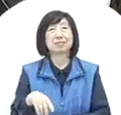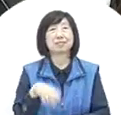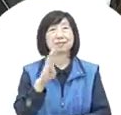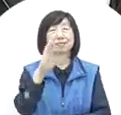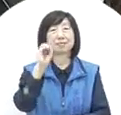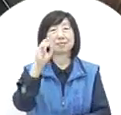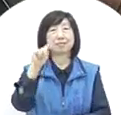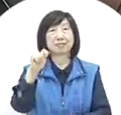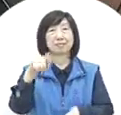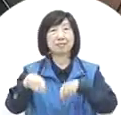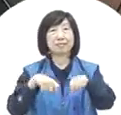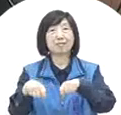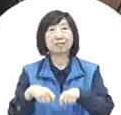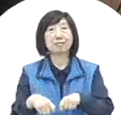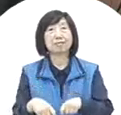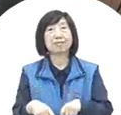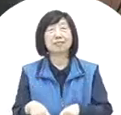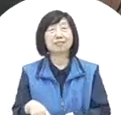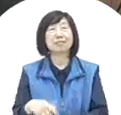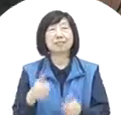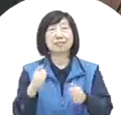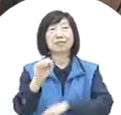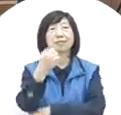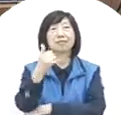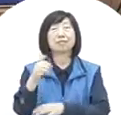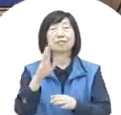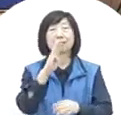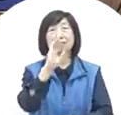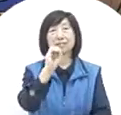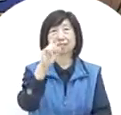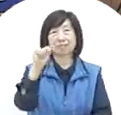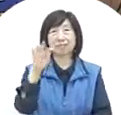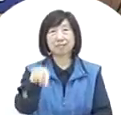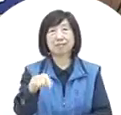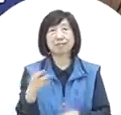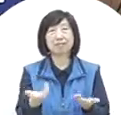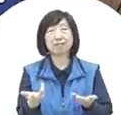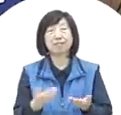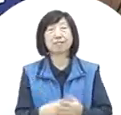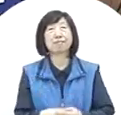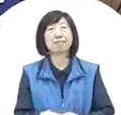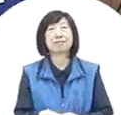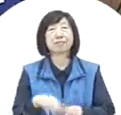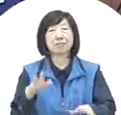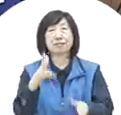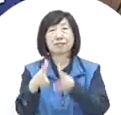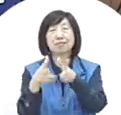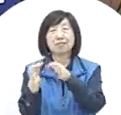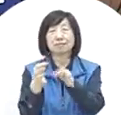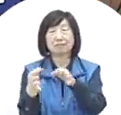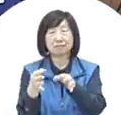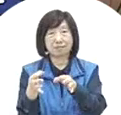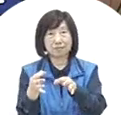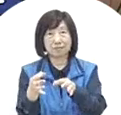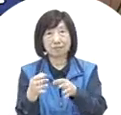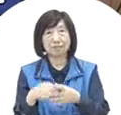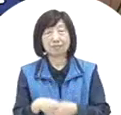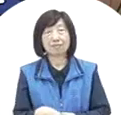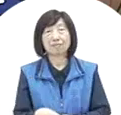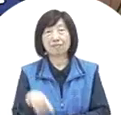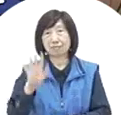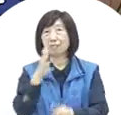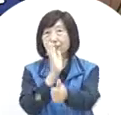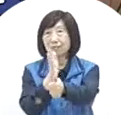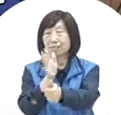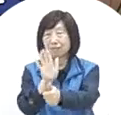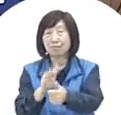好，谢议员了。我想这个 BOT 目前当然，潜在厂商，我们也就是有去征询嘛，